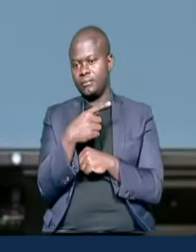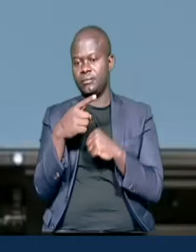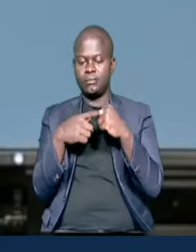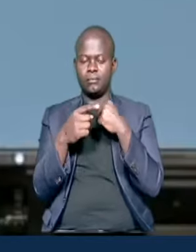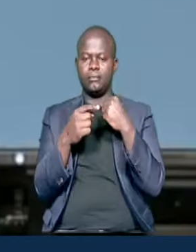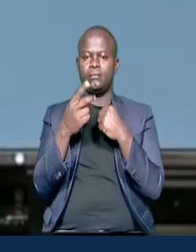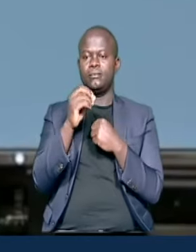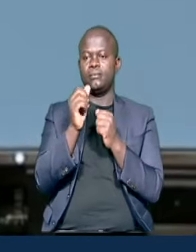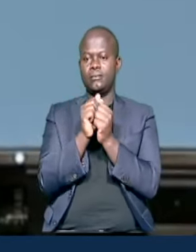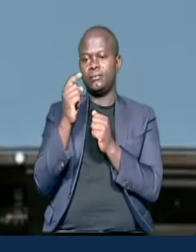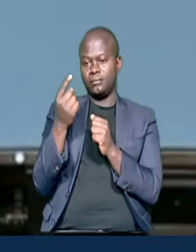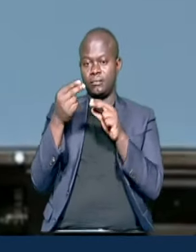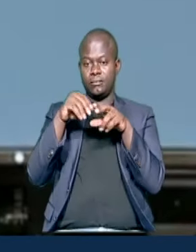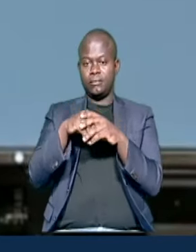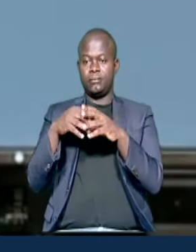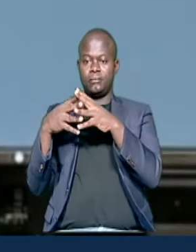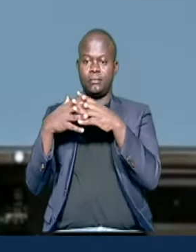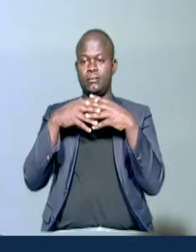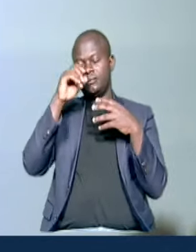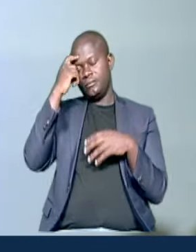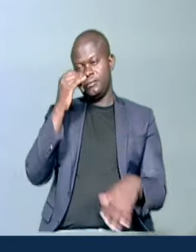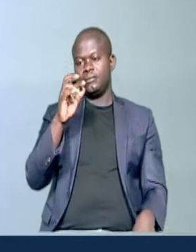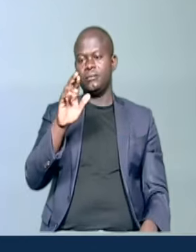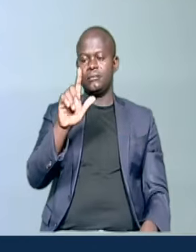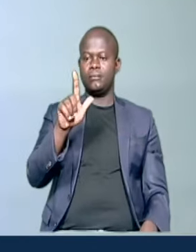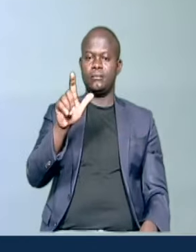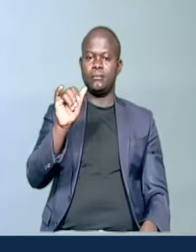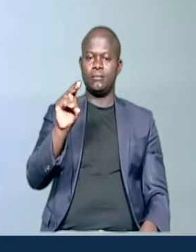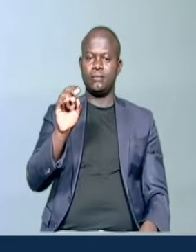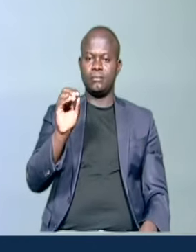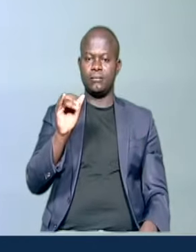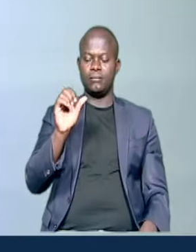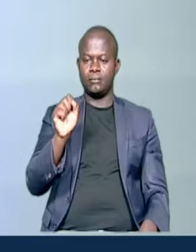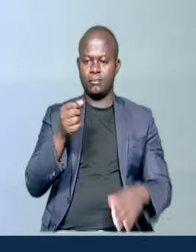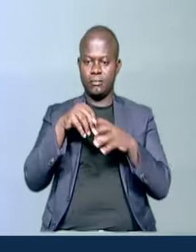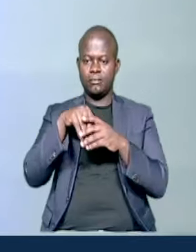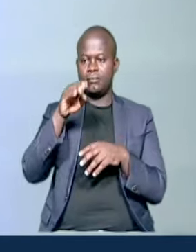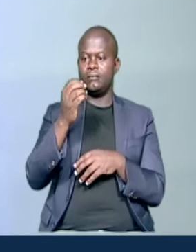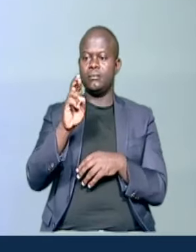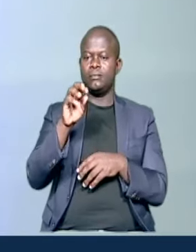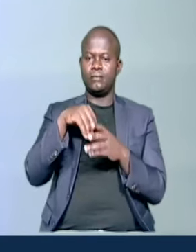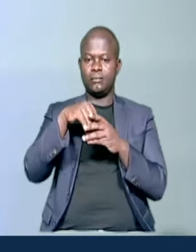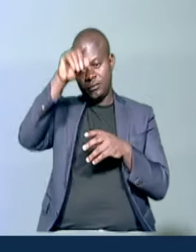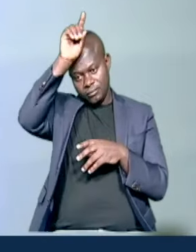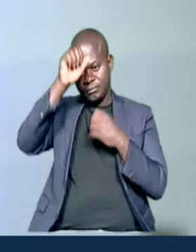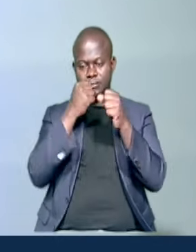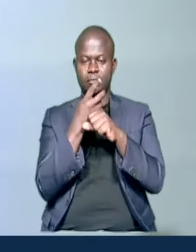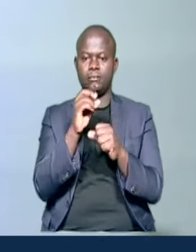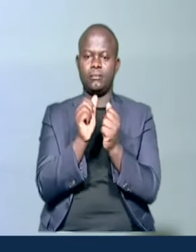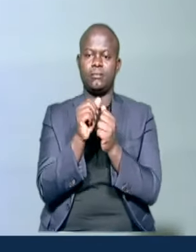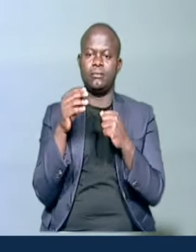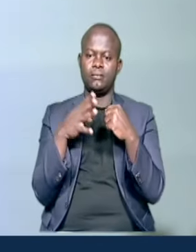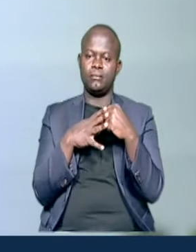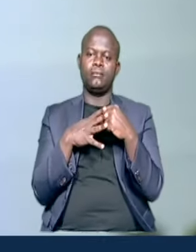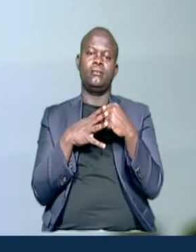mujyi wa Chicago muri leta ya Illinois Rwanda Day heruka yabereye i Bonn mu Budage mu 2019 kuva icyo